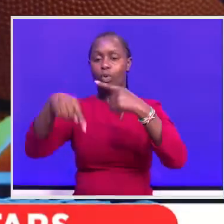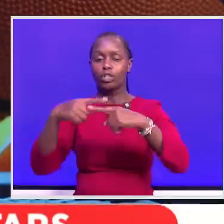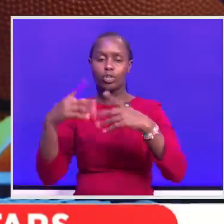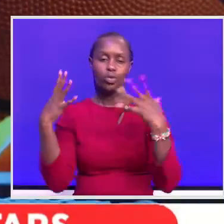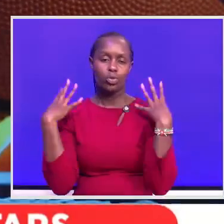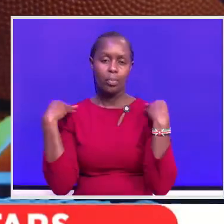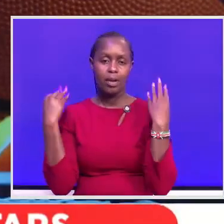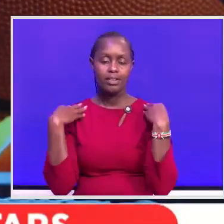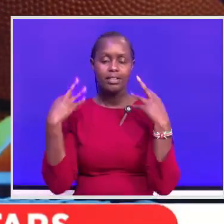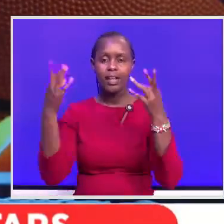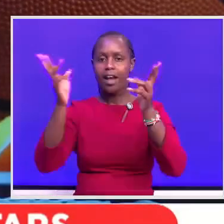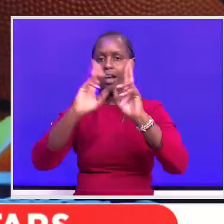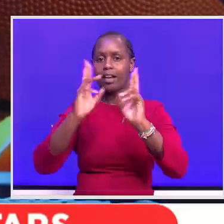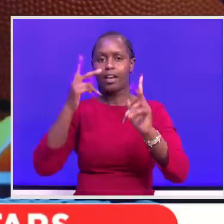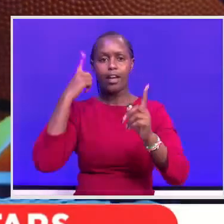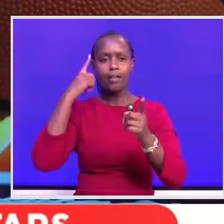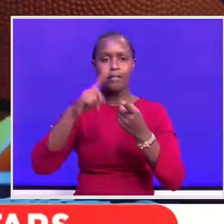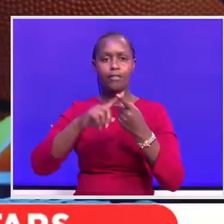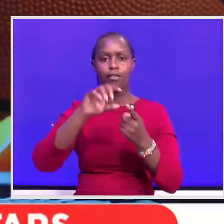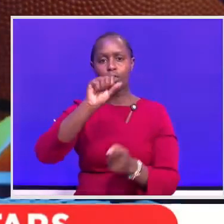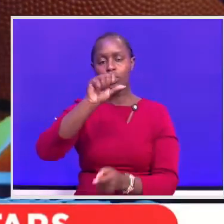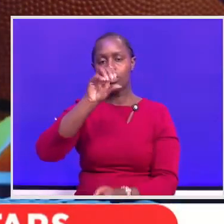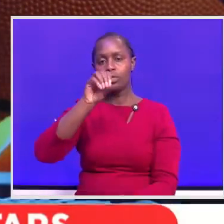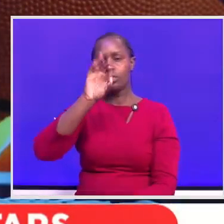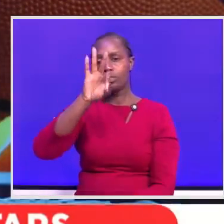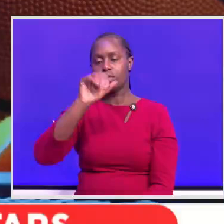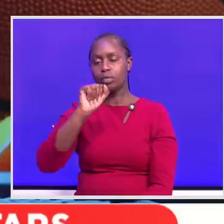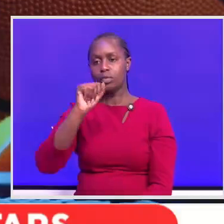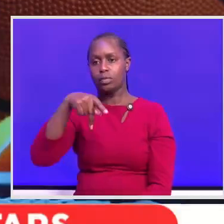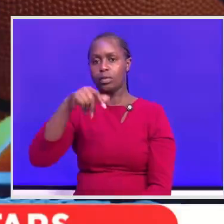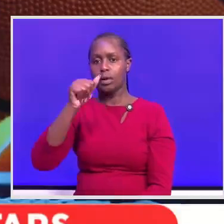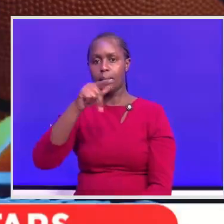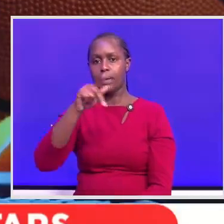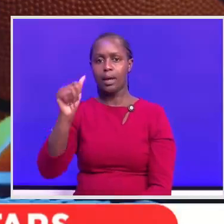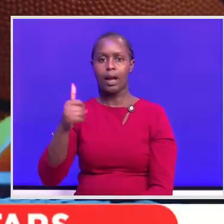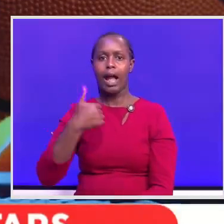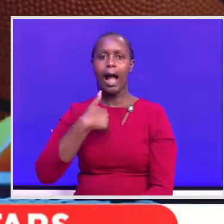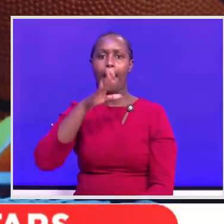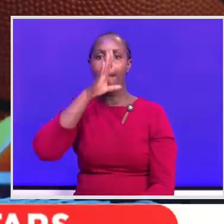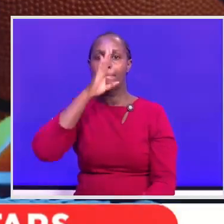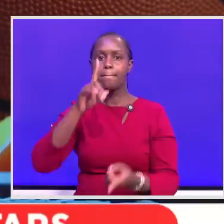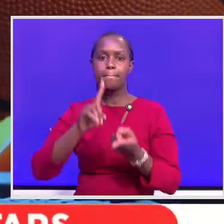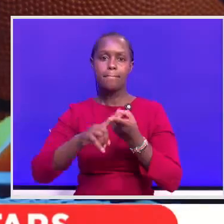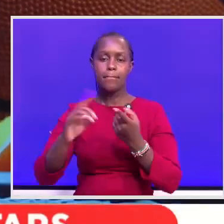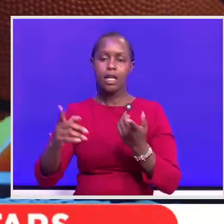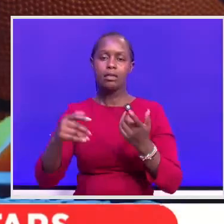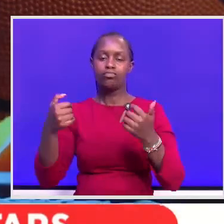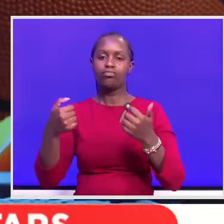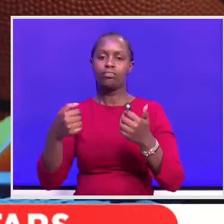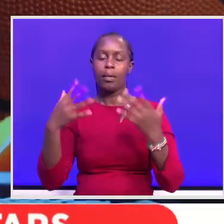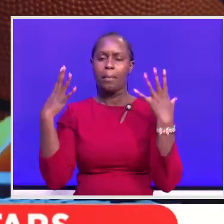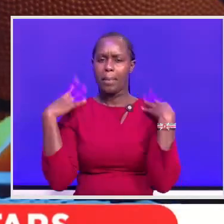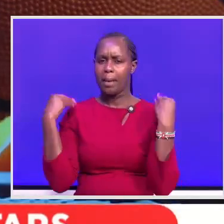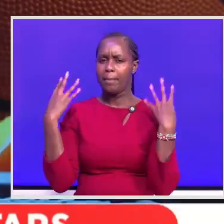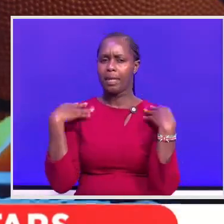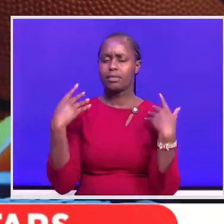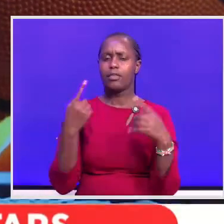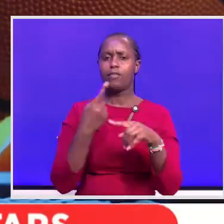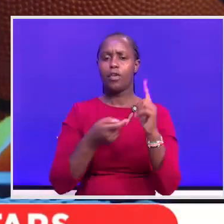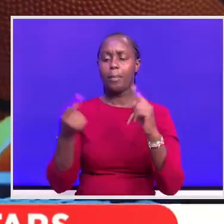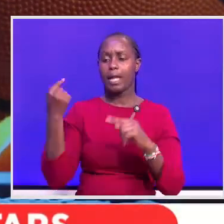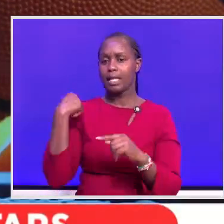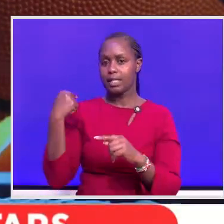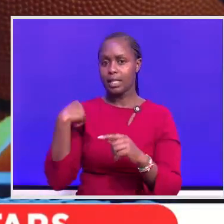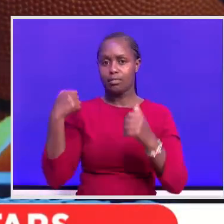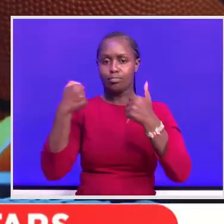dimba la Sofapaka. Stars wamekuwa kambini tangu wiki jana na watamenyana na Zambia, Comoros na Zimbabwe